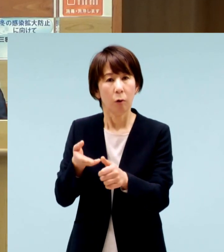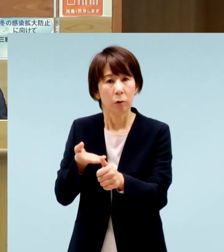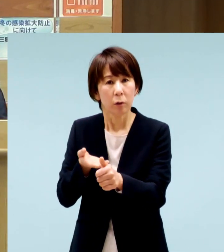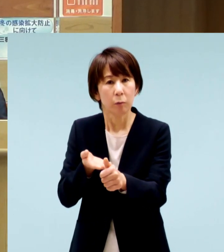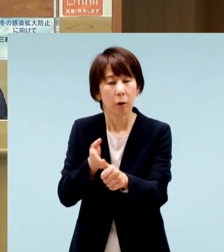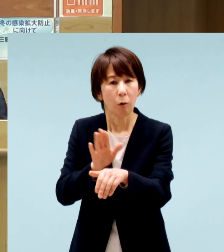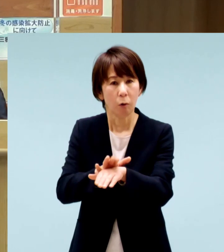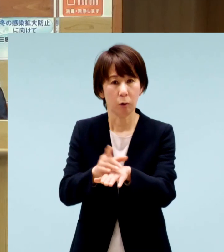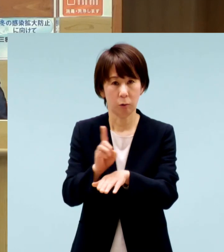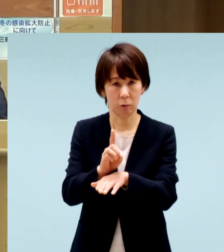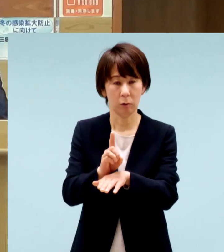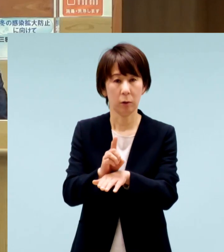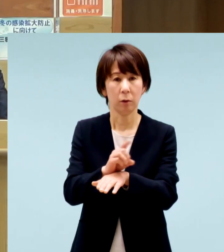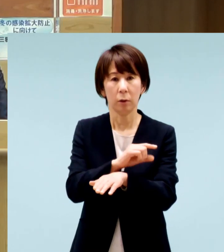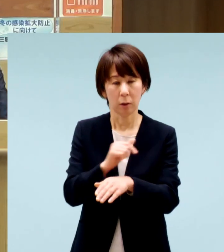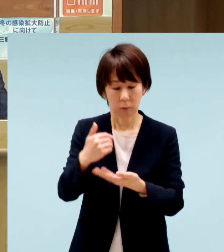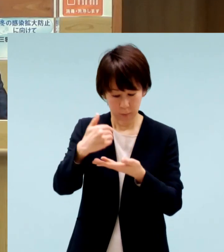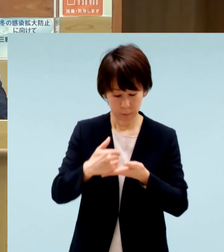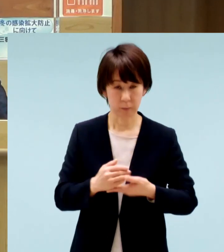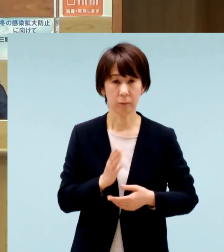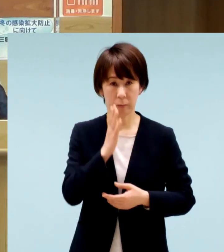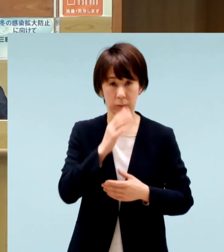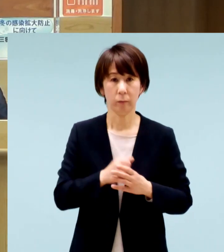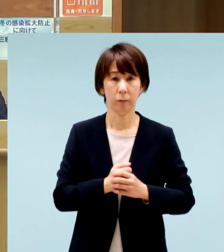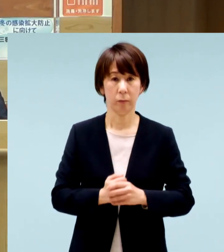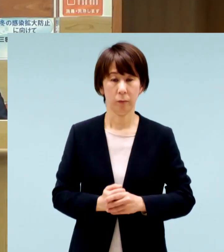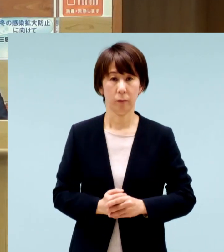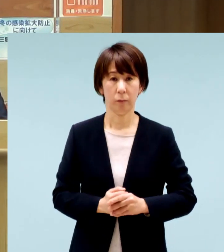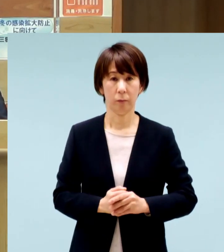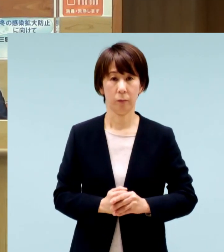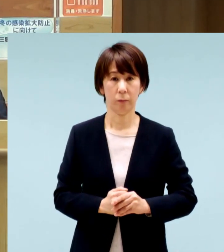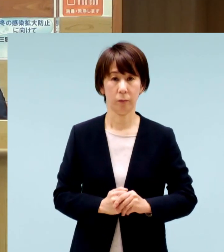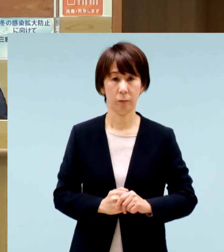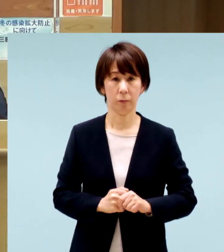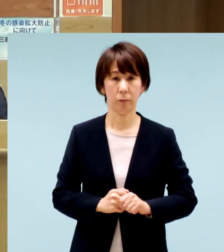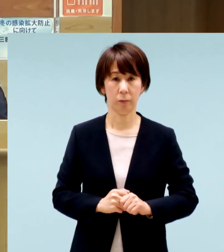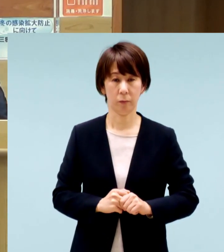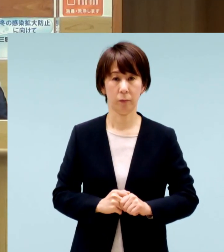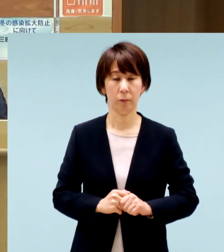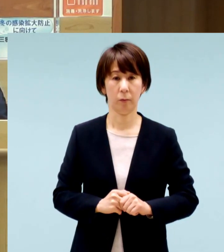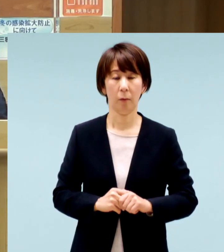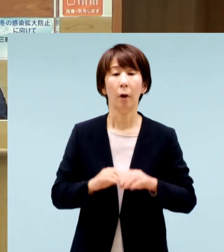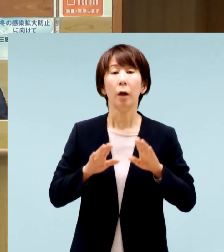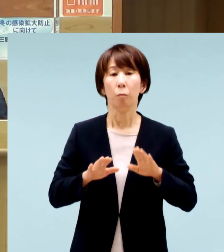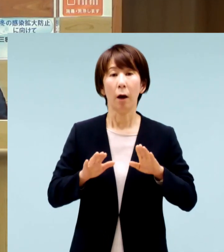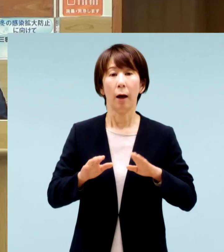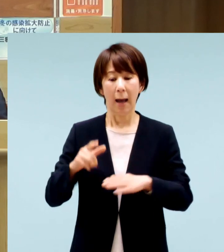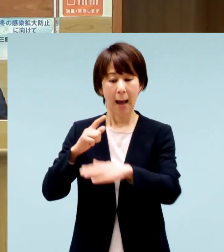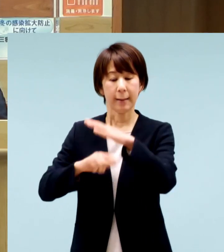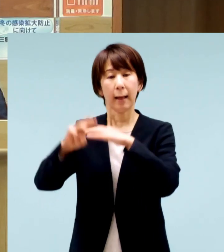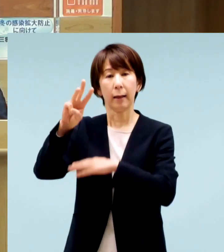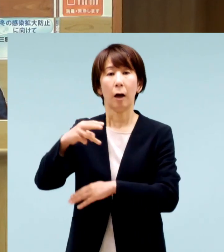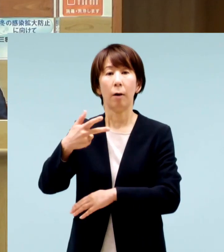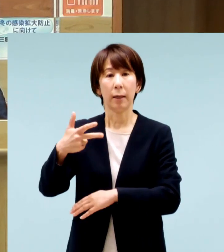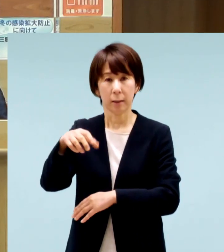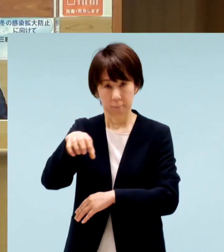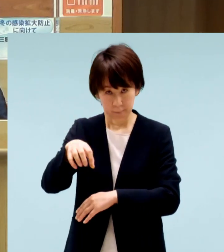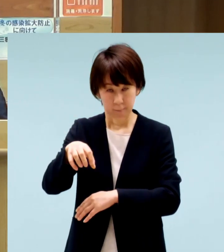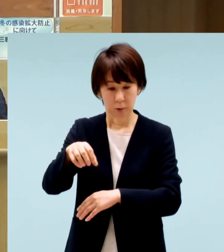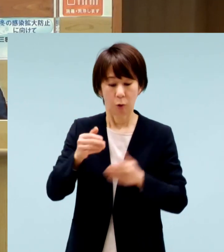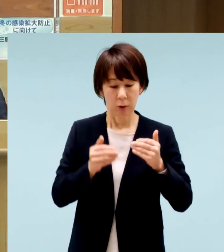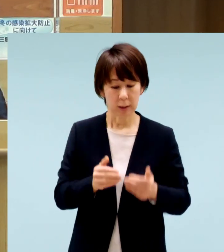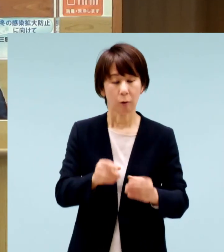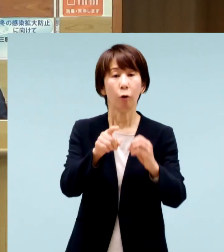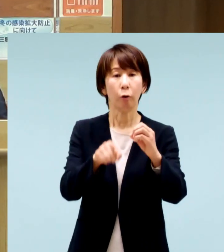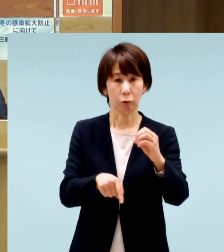教えていただければと思います。 はい、まあ、今旭川市振興局、しっかり我々本庁サ